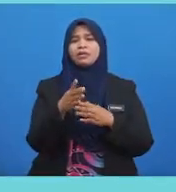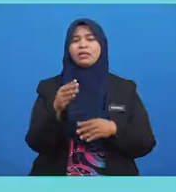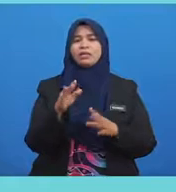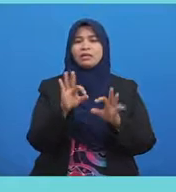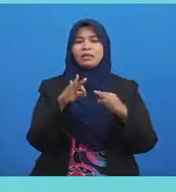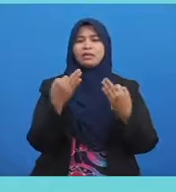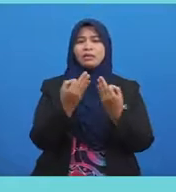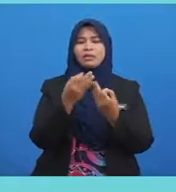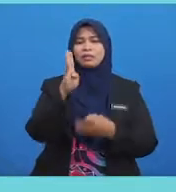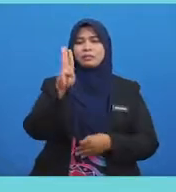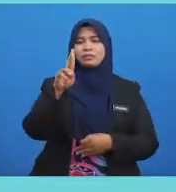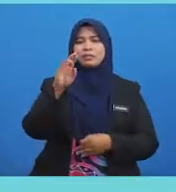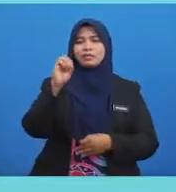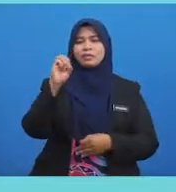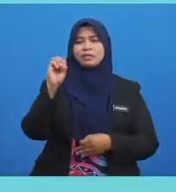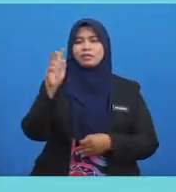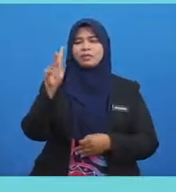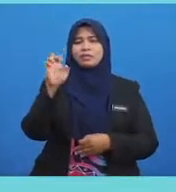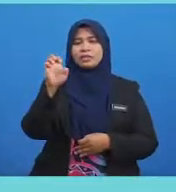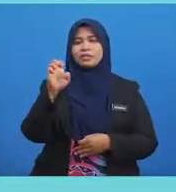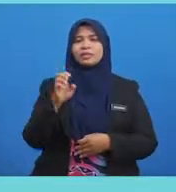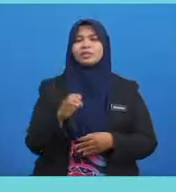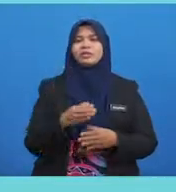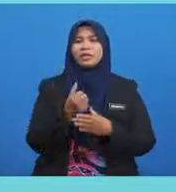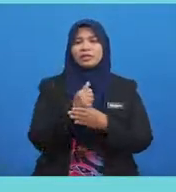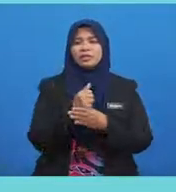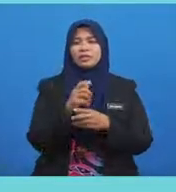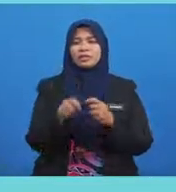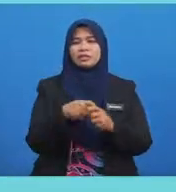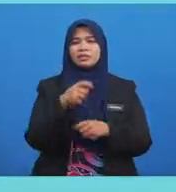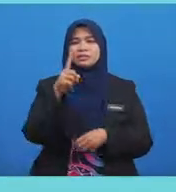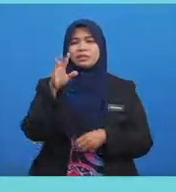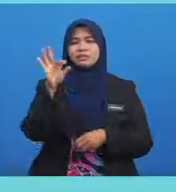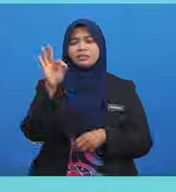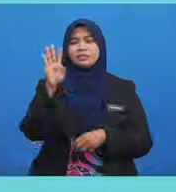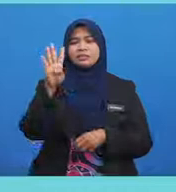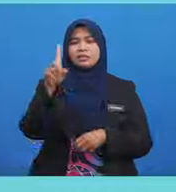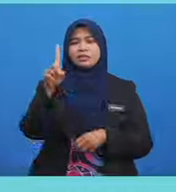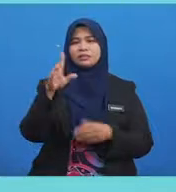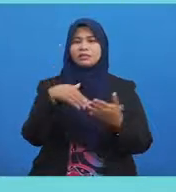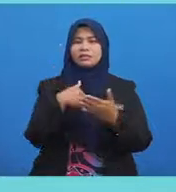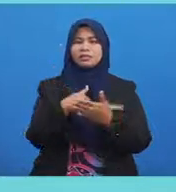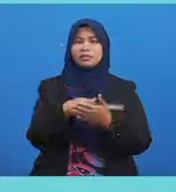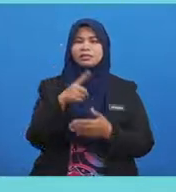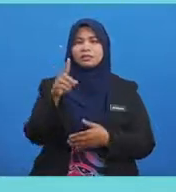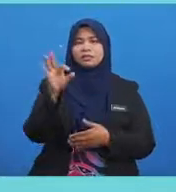keluarga Brooke iaitu antara tahun 1841 sehingga